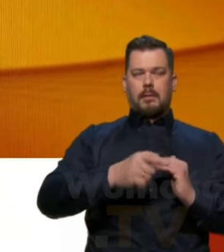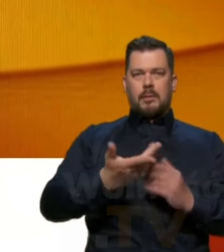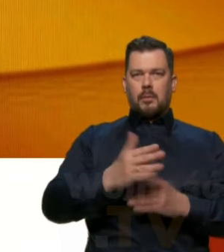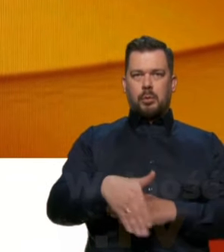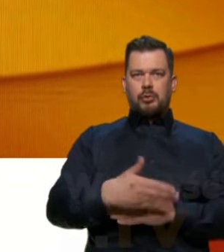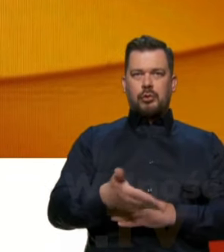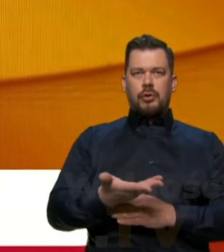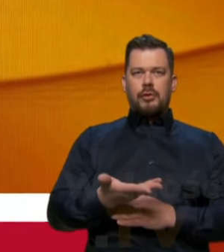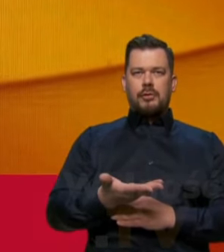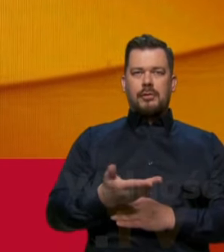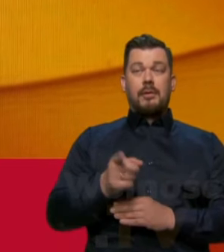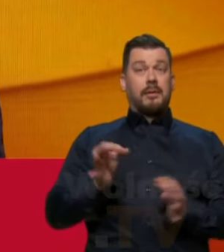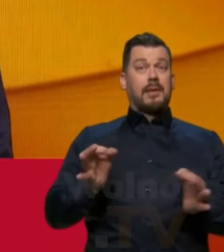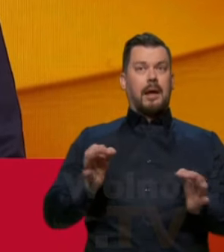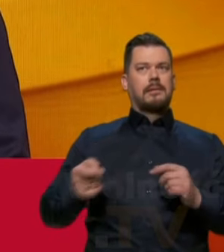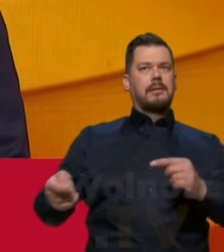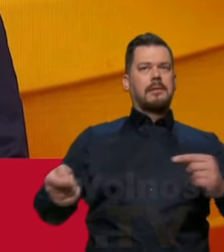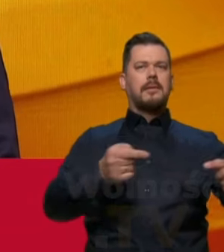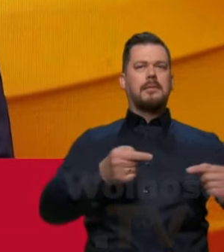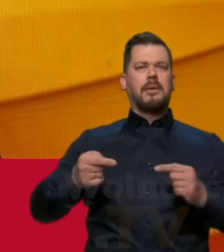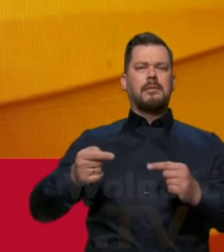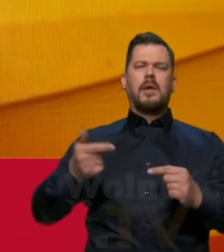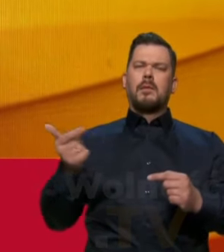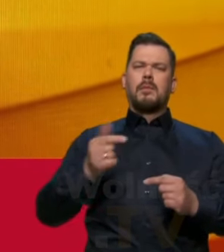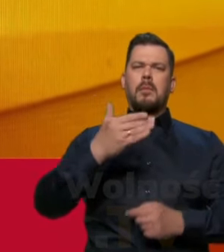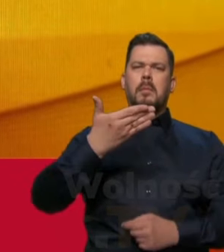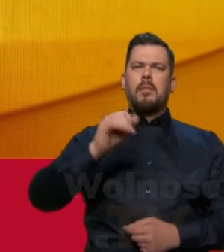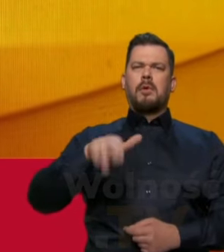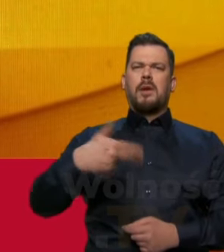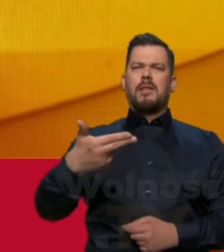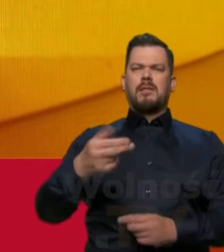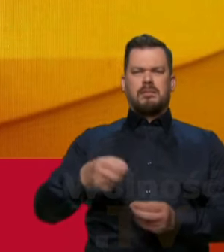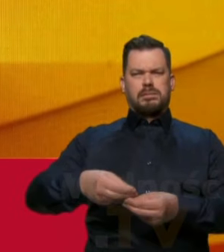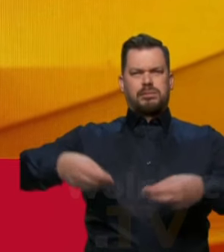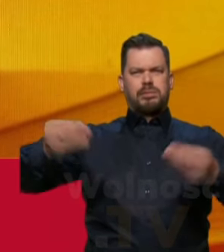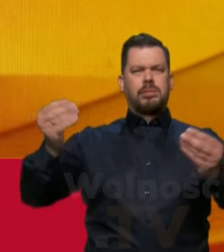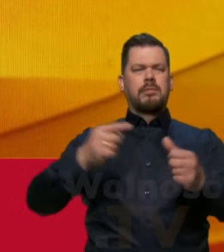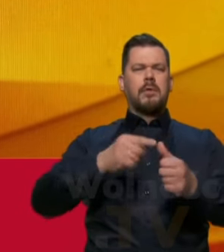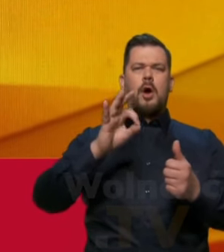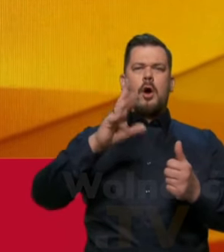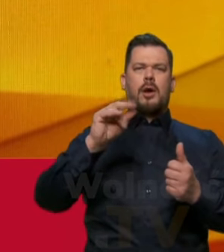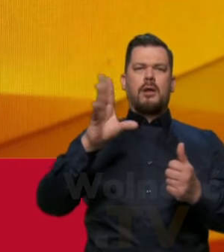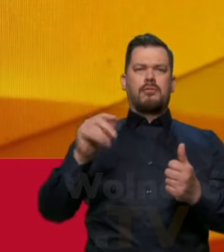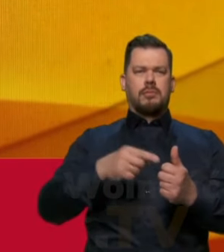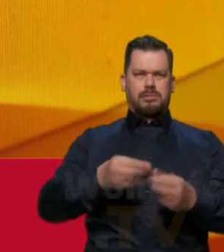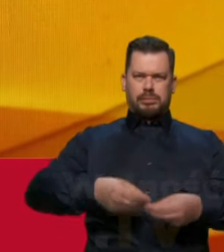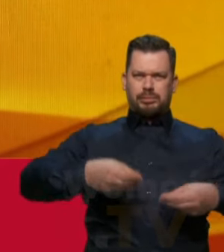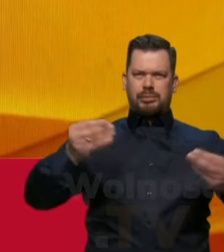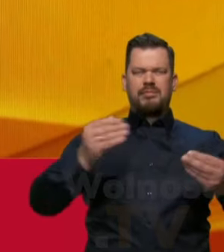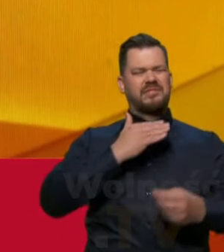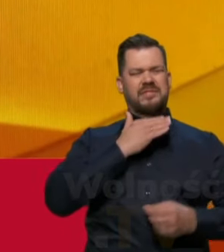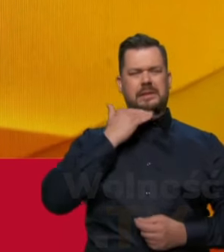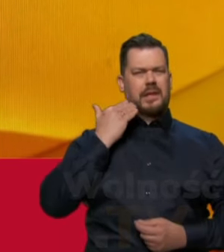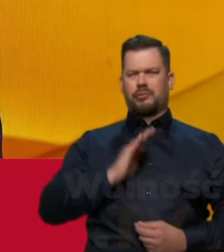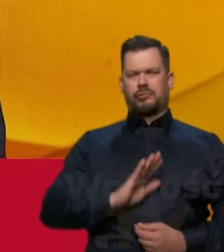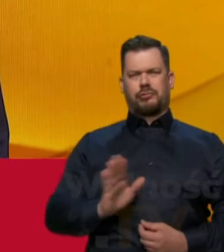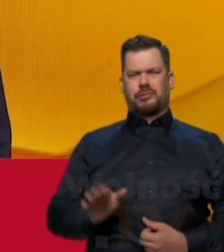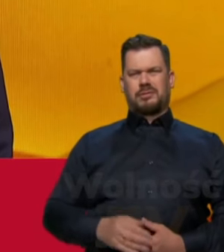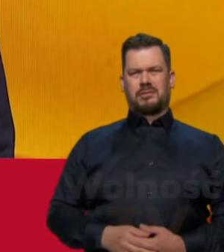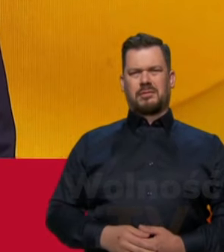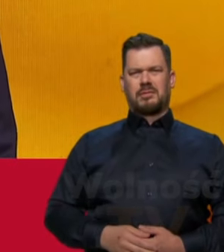temat. Ja uważam, że Okęcie plus rozbudowanie Modlina absolutnie w Warszawie by wystarczyło. Zresztą w